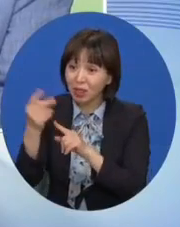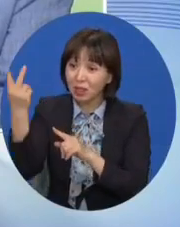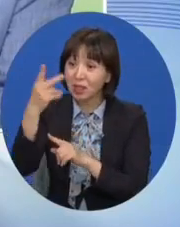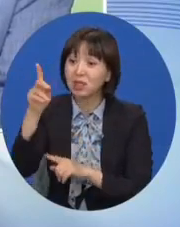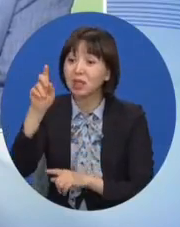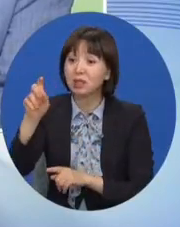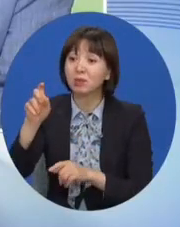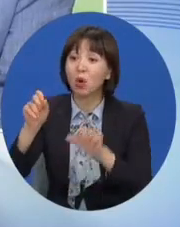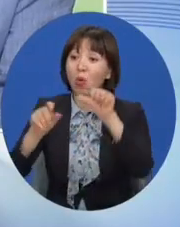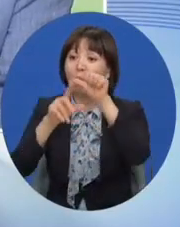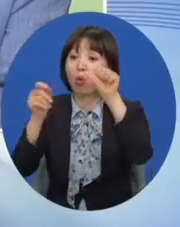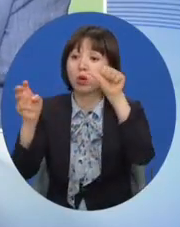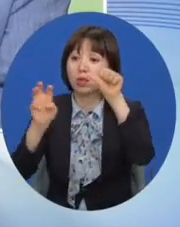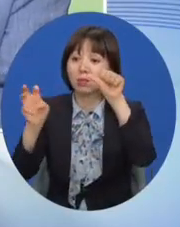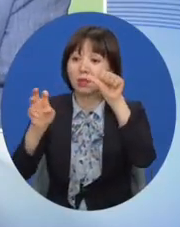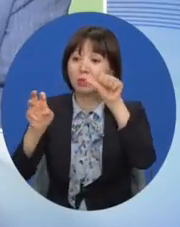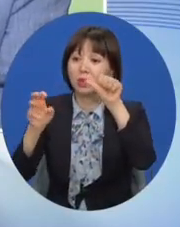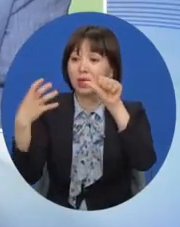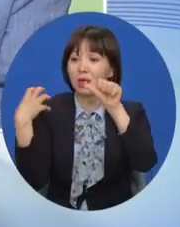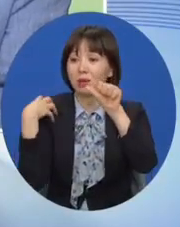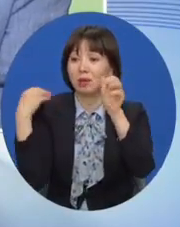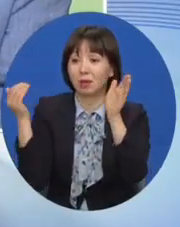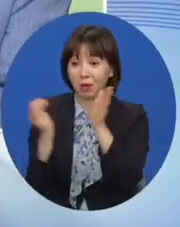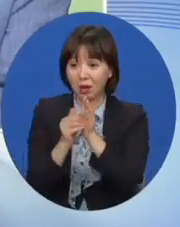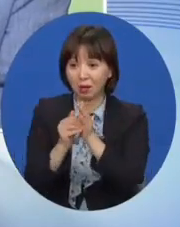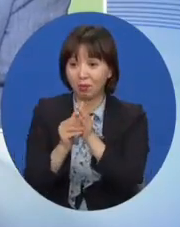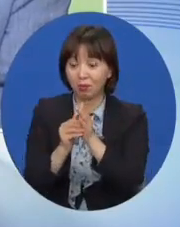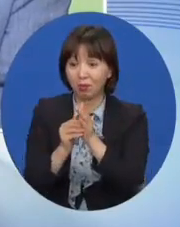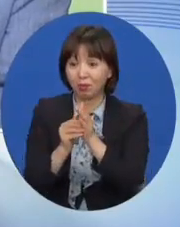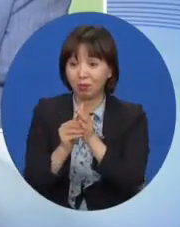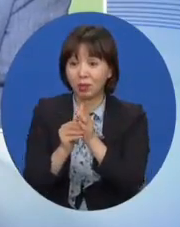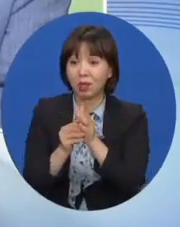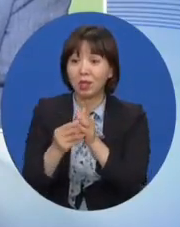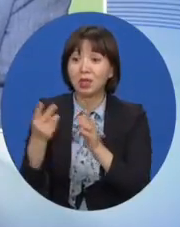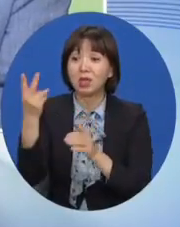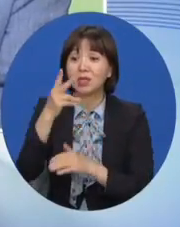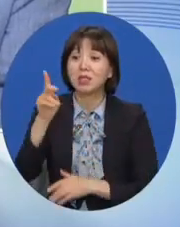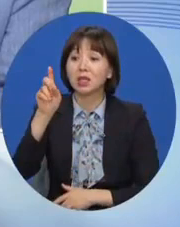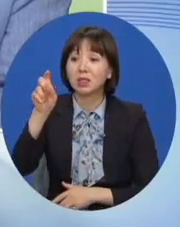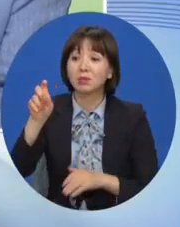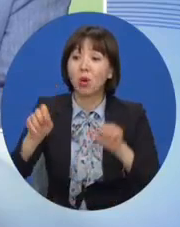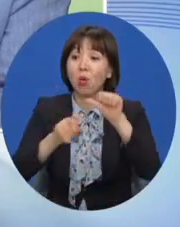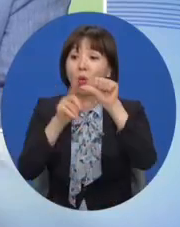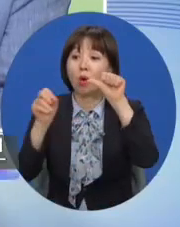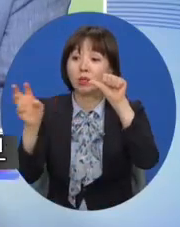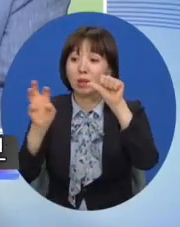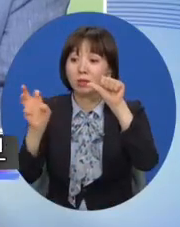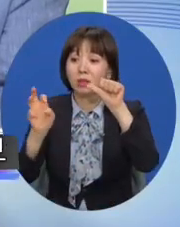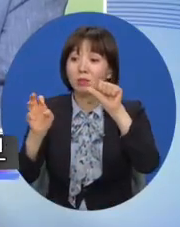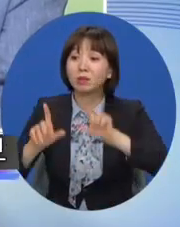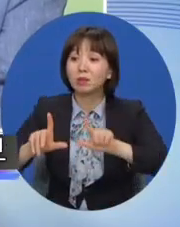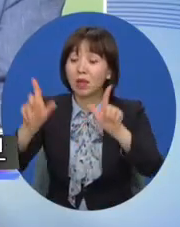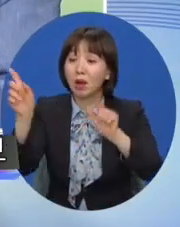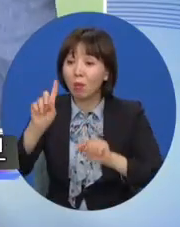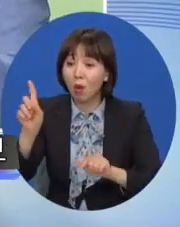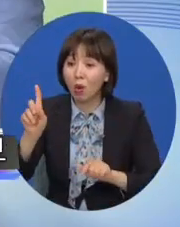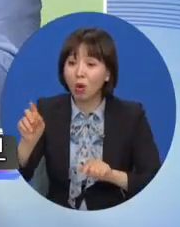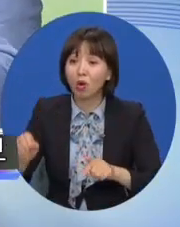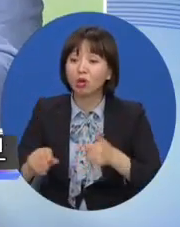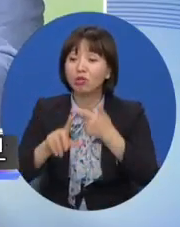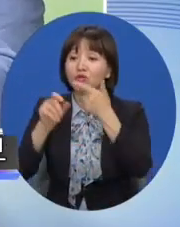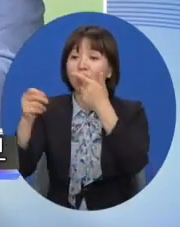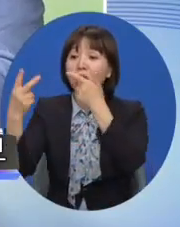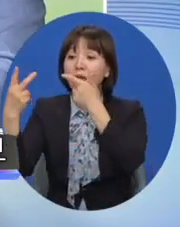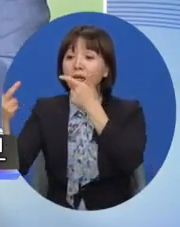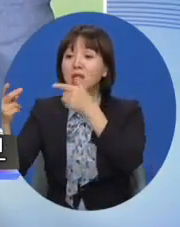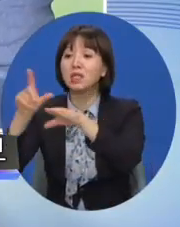5월 30일까지가 임기 만료입니다. 이해하셨죠? 그러면 2010년 5월 30일이 무슨 날입니까? 6월 2일